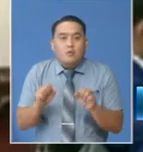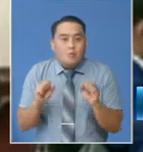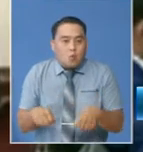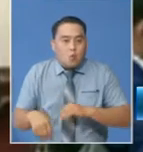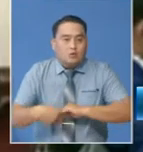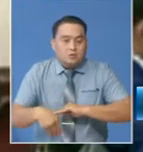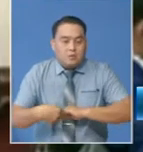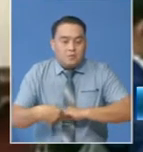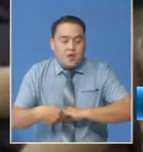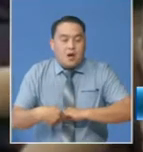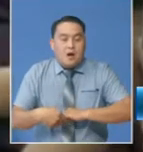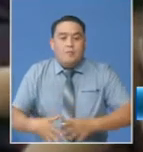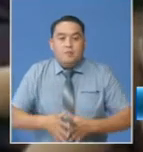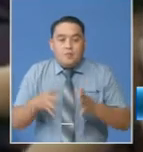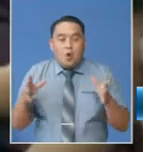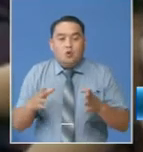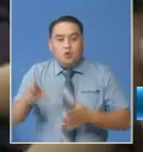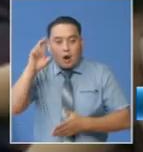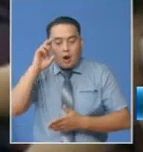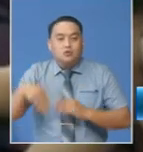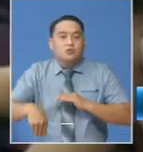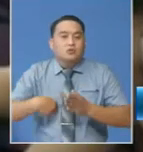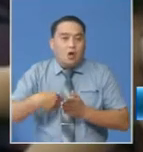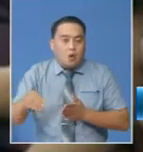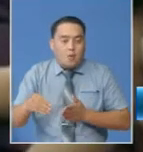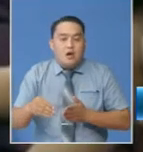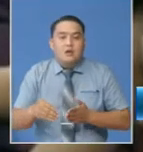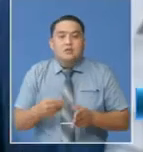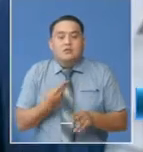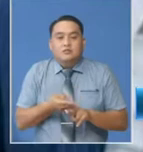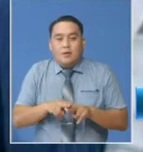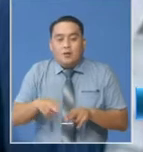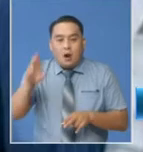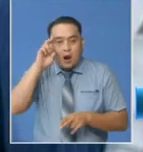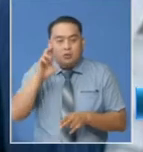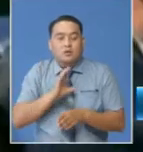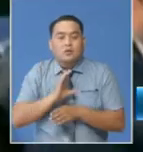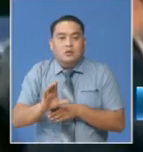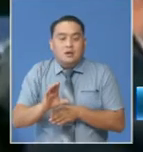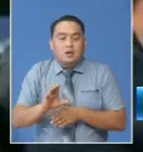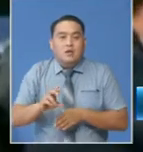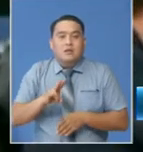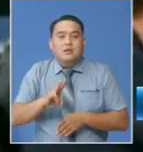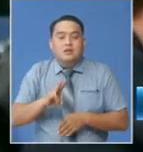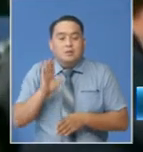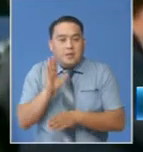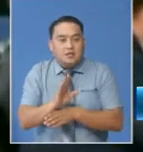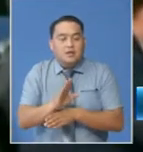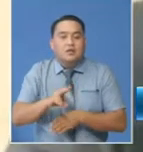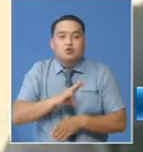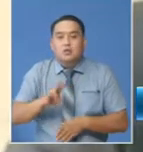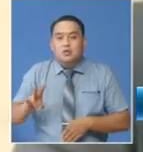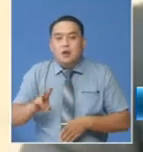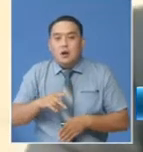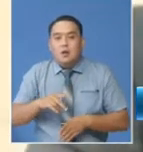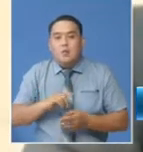совершения взяток. Большинство касается сферы госзакупок. Отметим, в своем послании глава государства Нурсултан Назарбаев подчеркнул, что